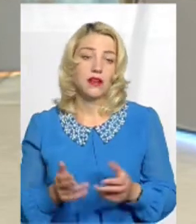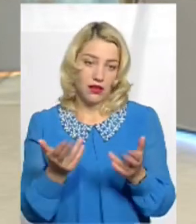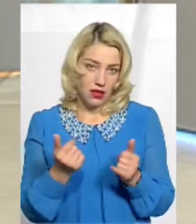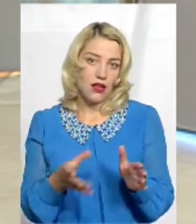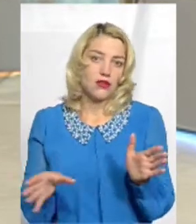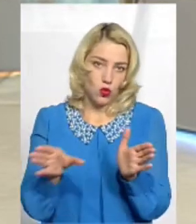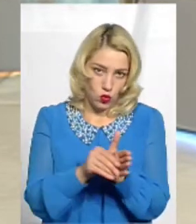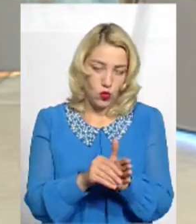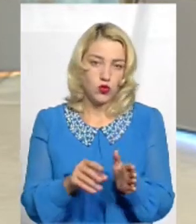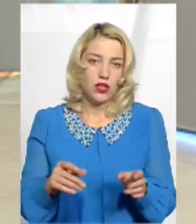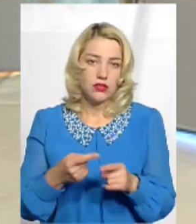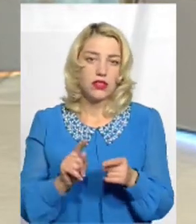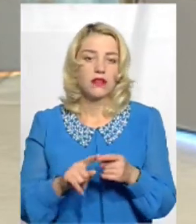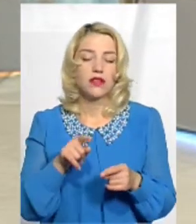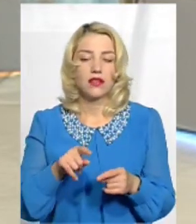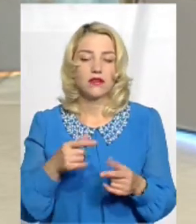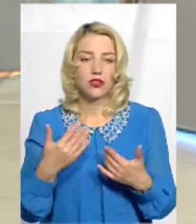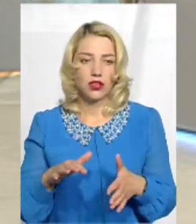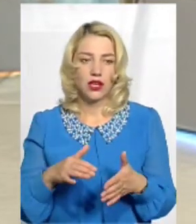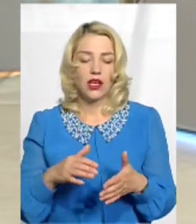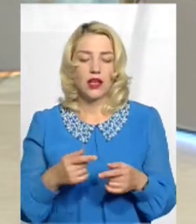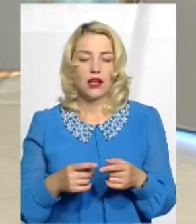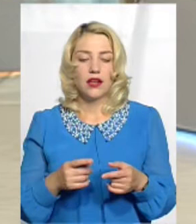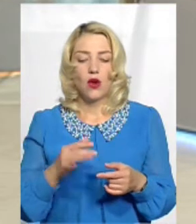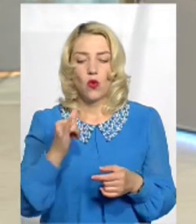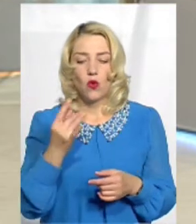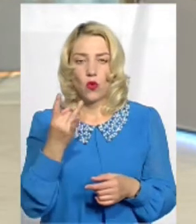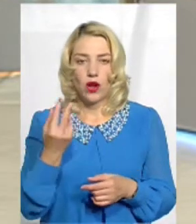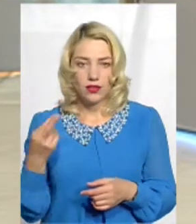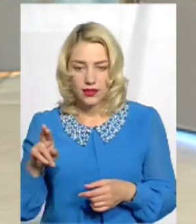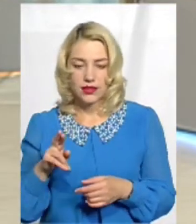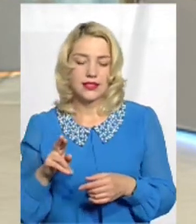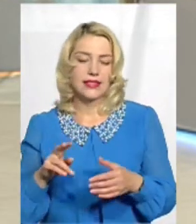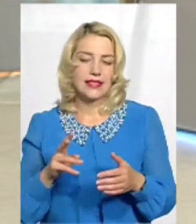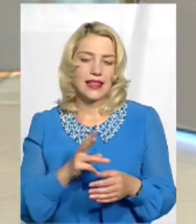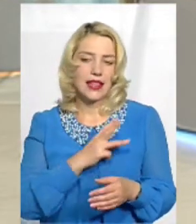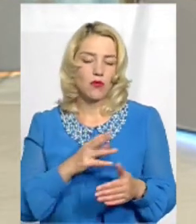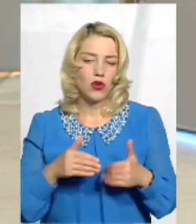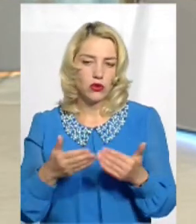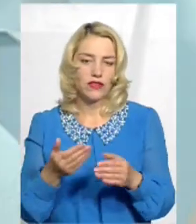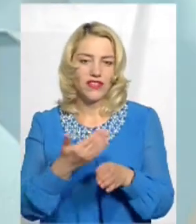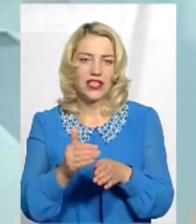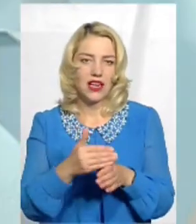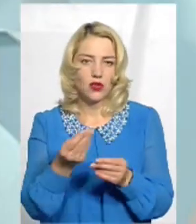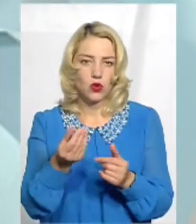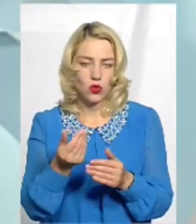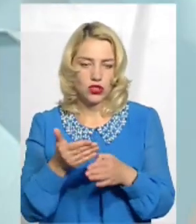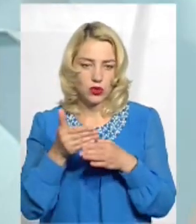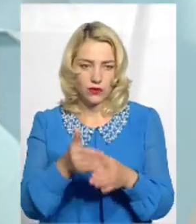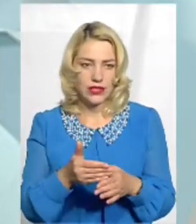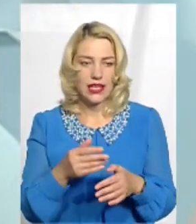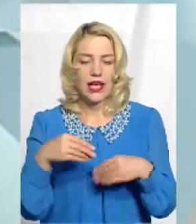Звичайно, долучаються. По-перше, уряд стимулює громади долучатися до цього процесу. Виділяючи субвенційні кошти, він ставить